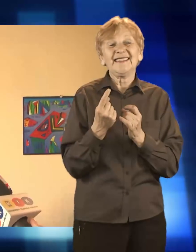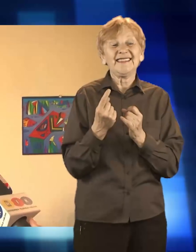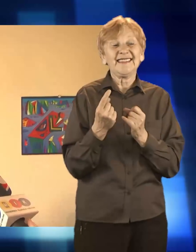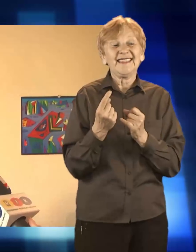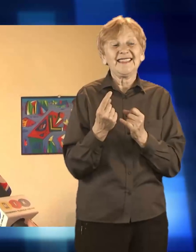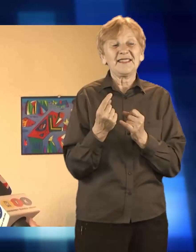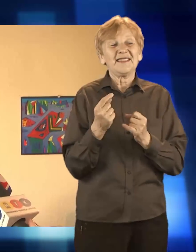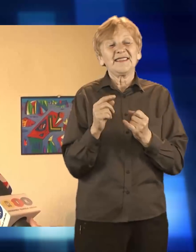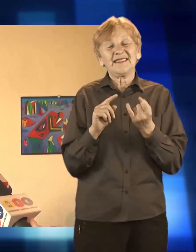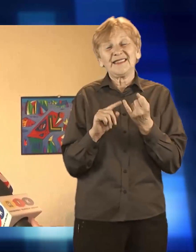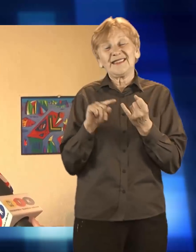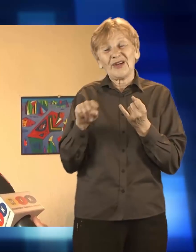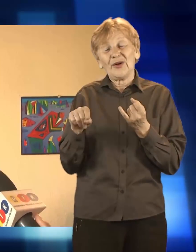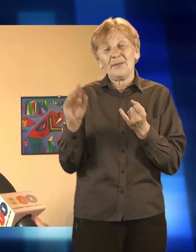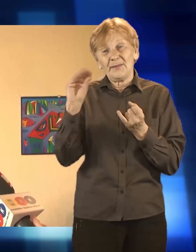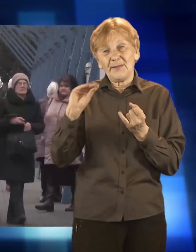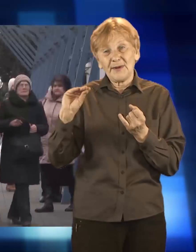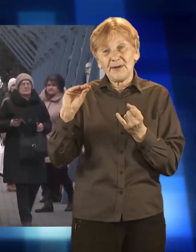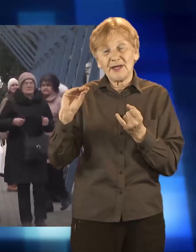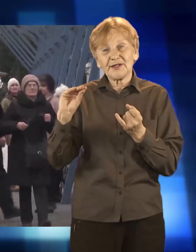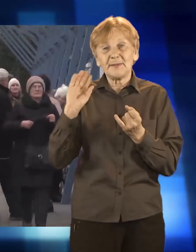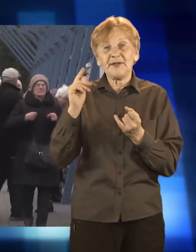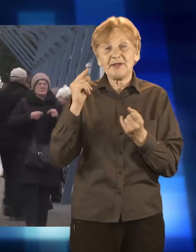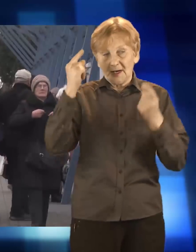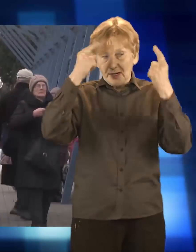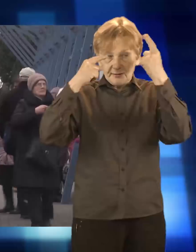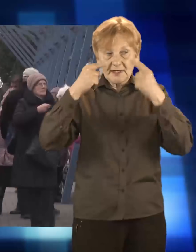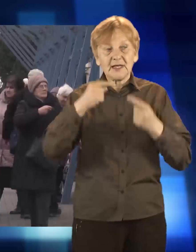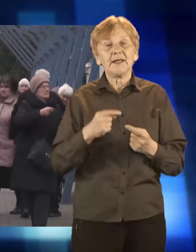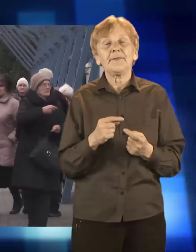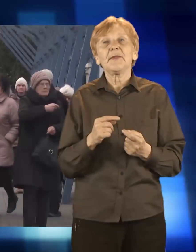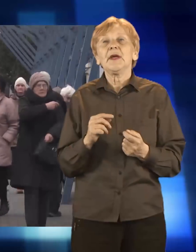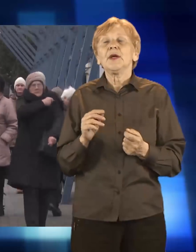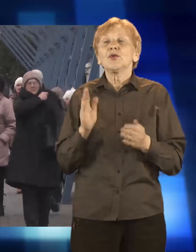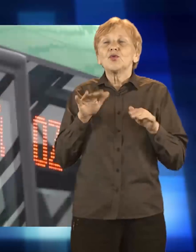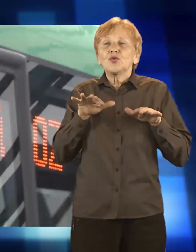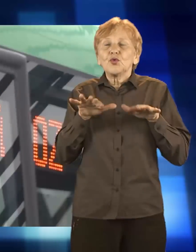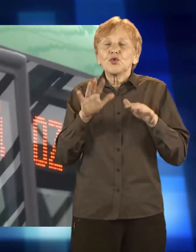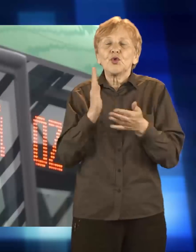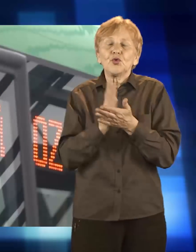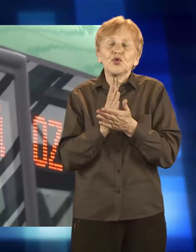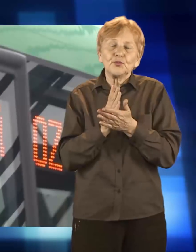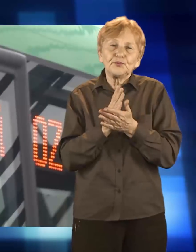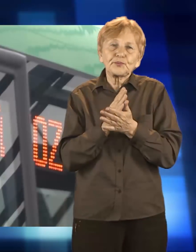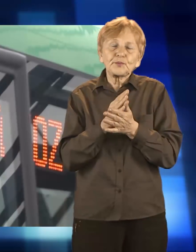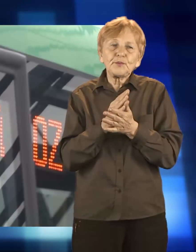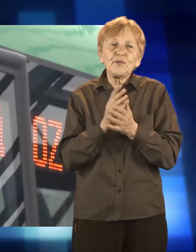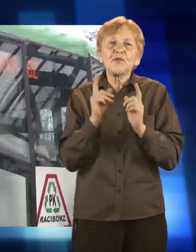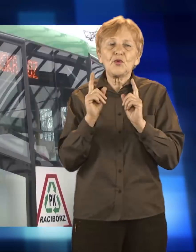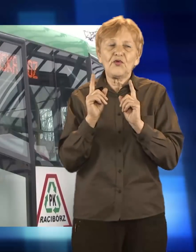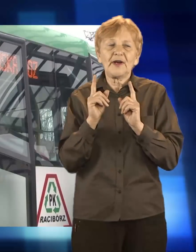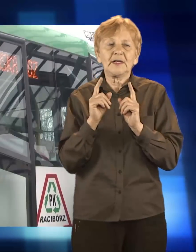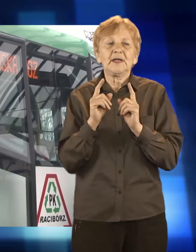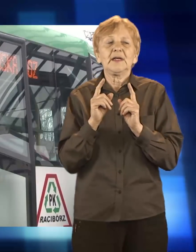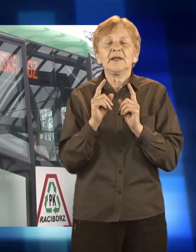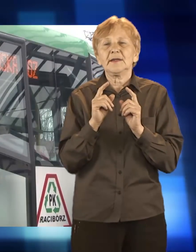głosów negatywnych będzie dużo mniej. Po uwzględnionej ogromnej liczbie uwag i postulatów mieszkańców nowy system będzie czerpał ze starego,